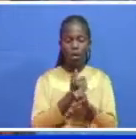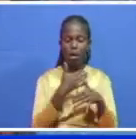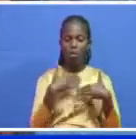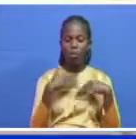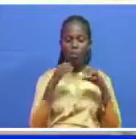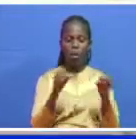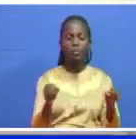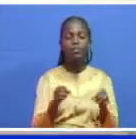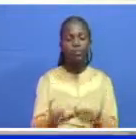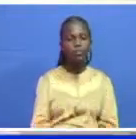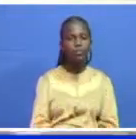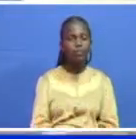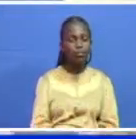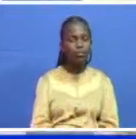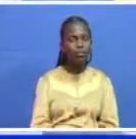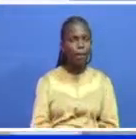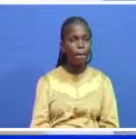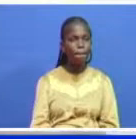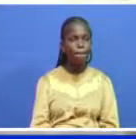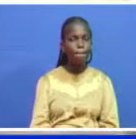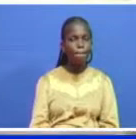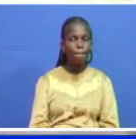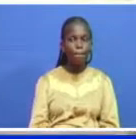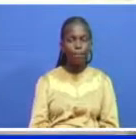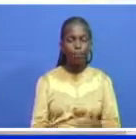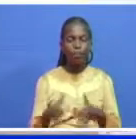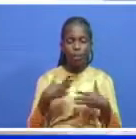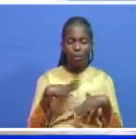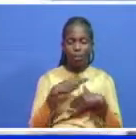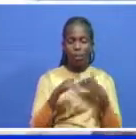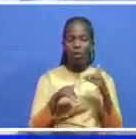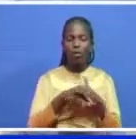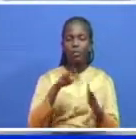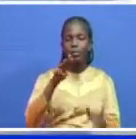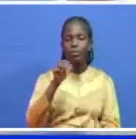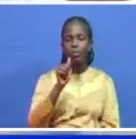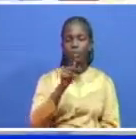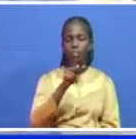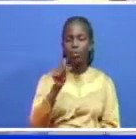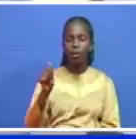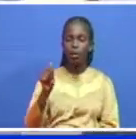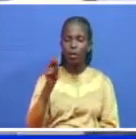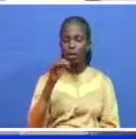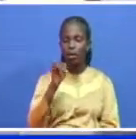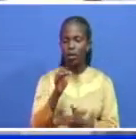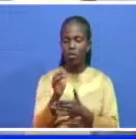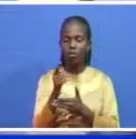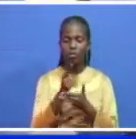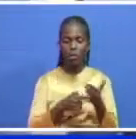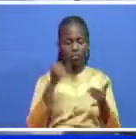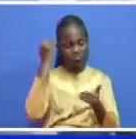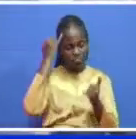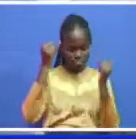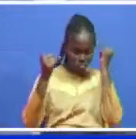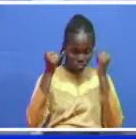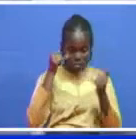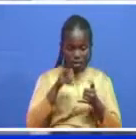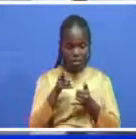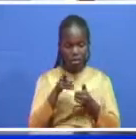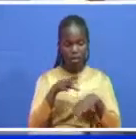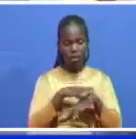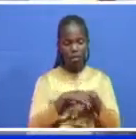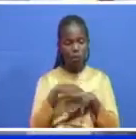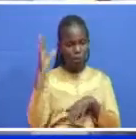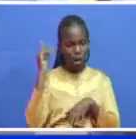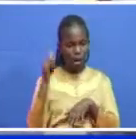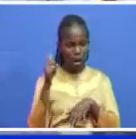siya LIT na anduo nzema makani na vinda tukwate idea ya ambiswa nundu ya idea tono tuwa kisio kitu